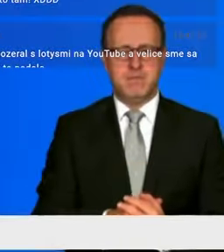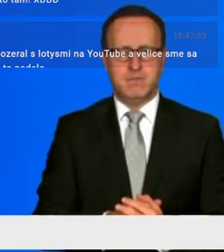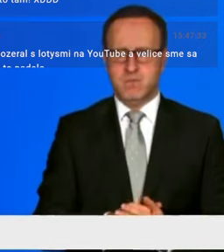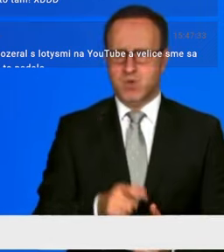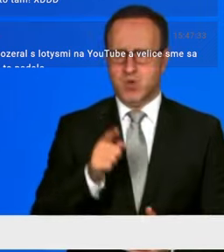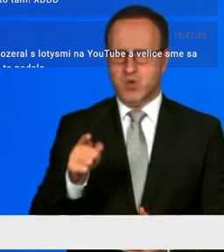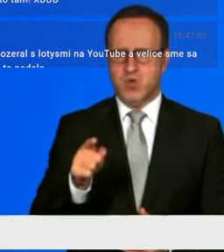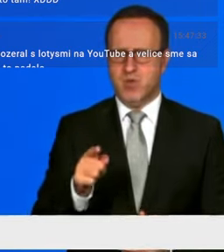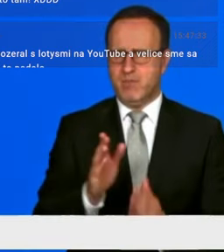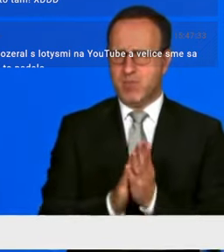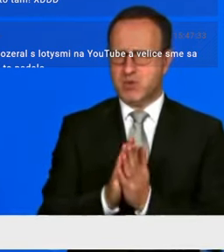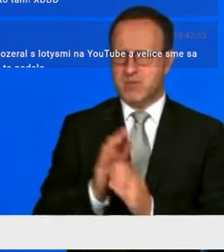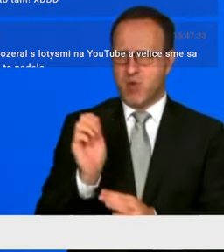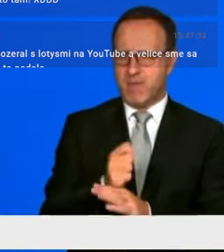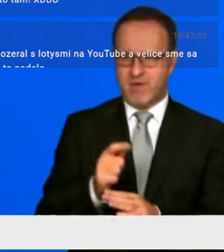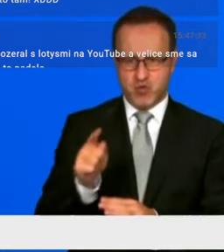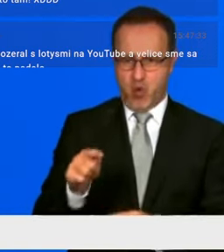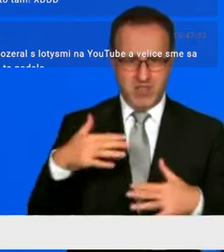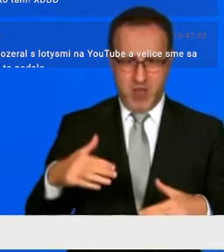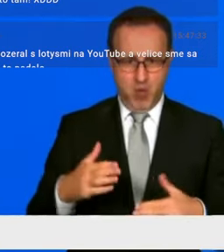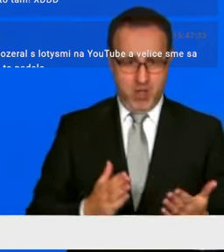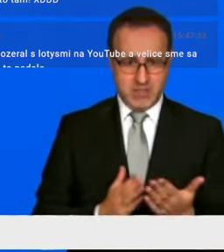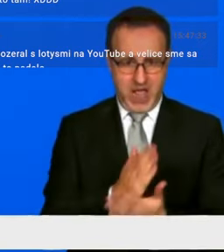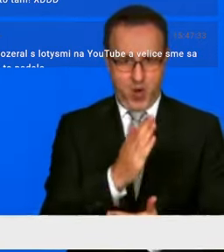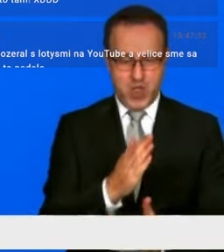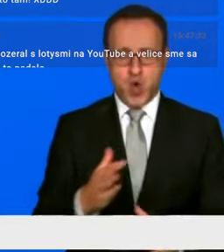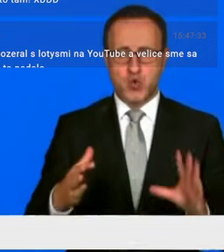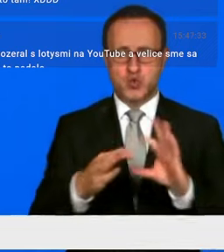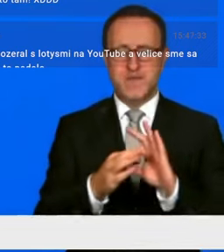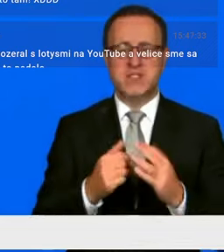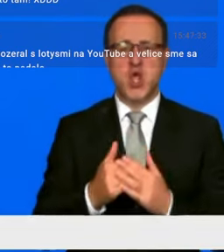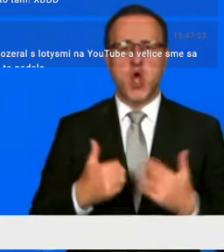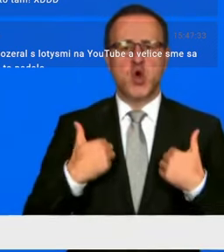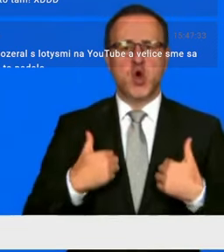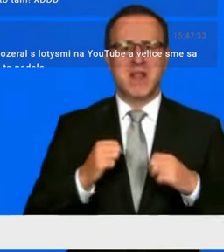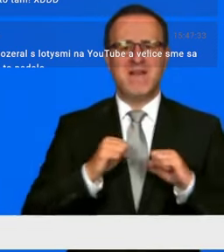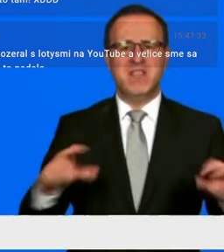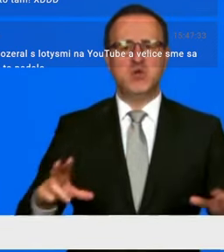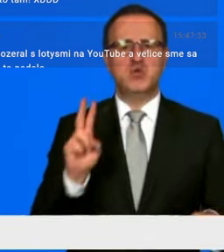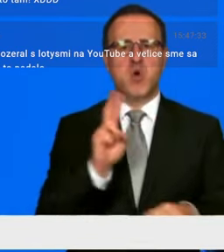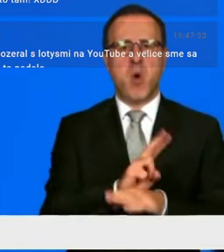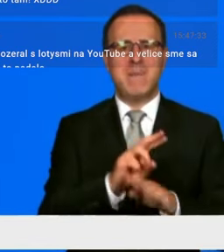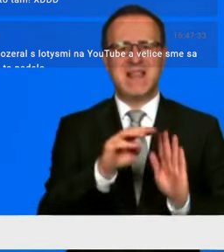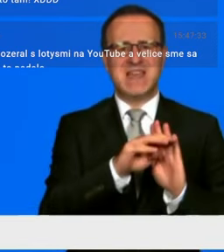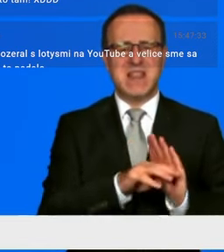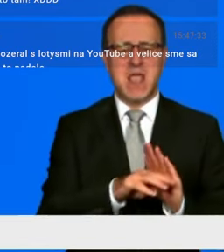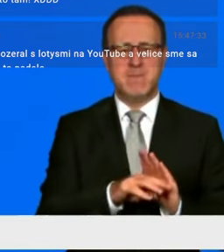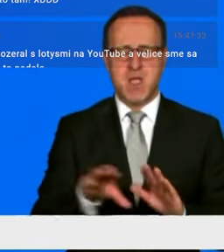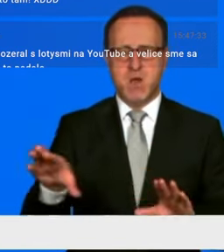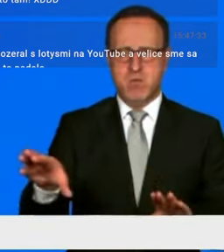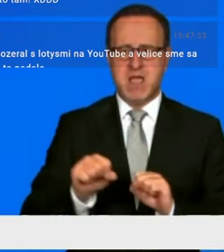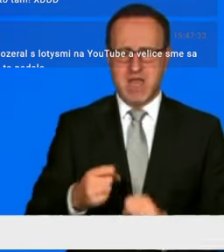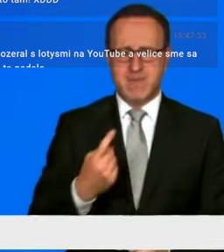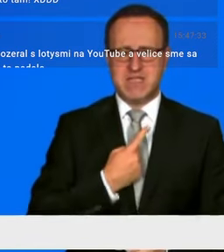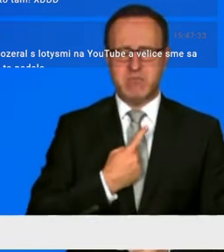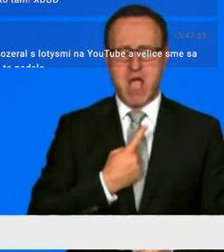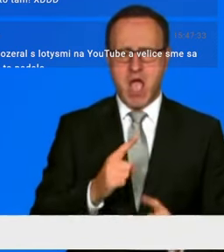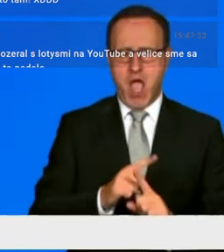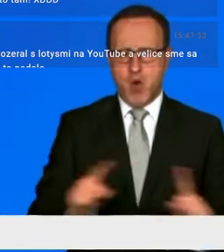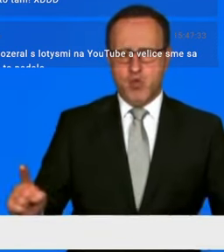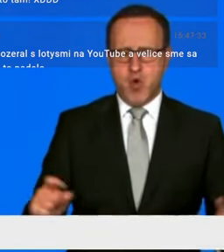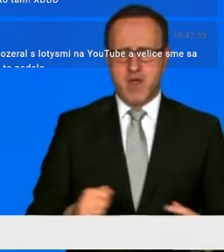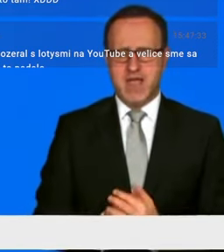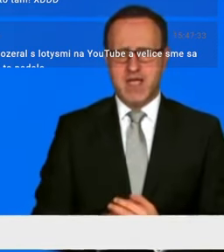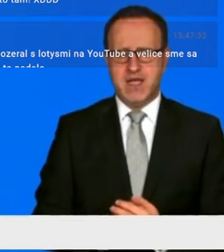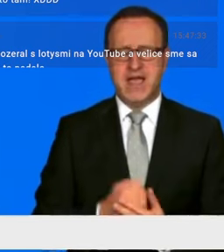náhodou Opravte ma teraz Ale nebolo to náhodou aj v súvislosti s covid vými opatreniami A teraz beriem na seba beriem na seba akúkoľvek ak